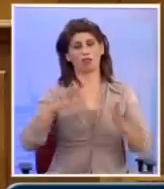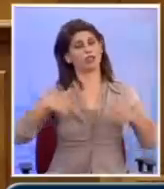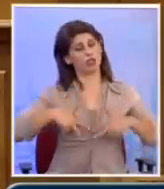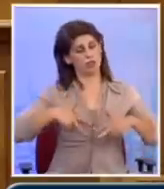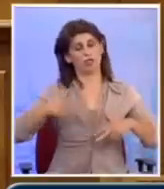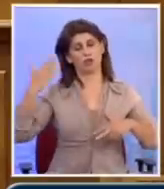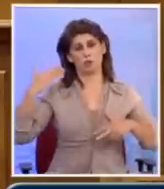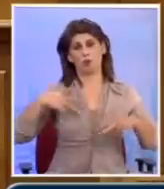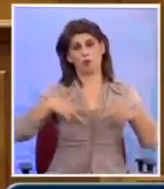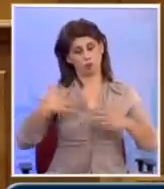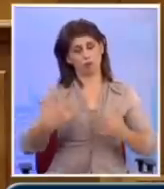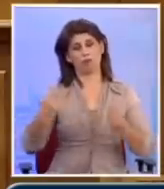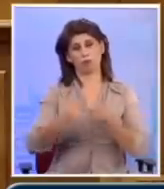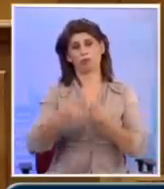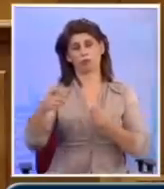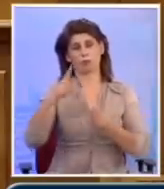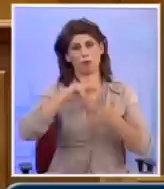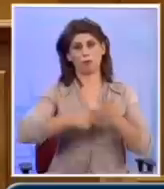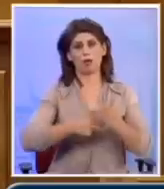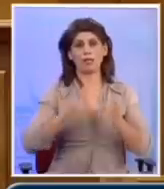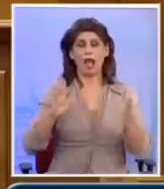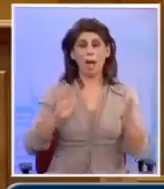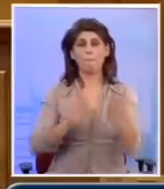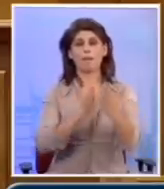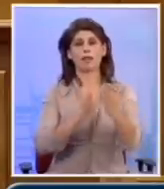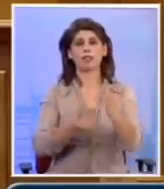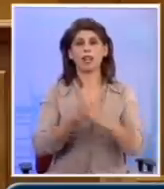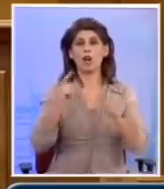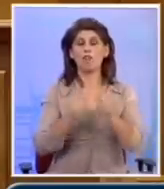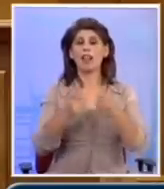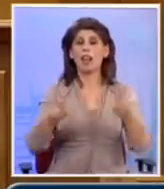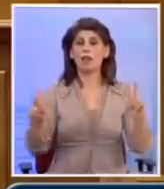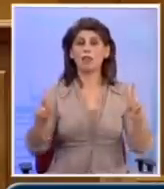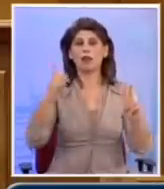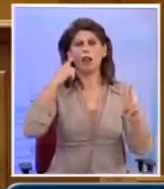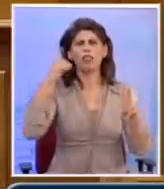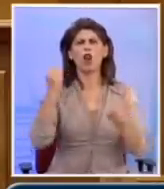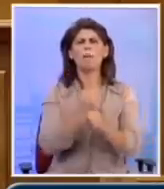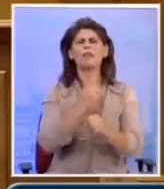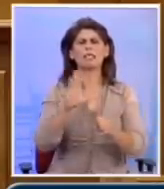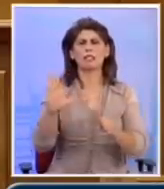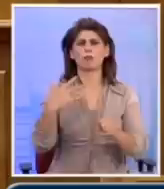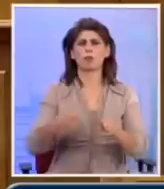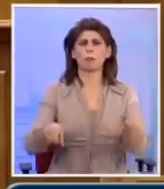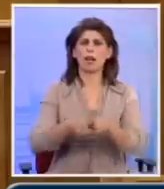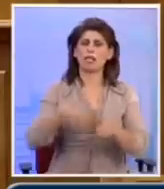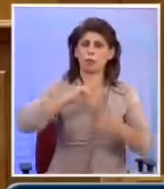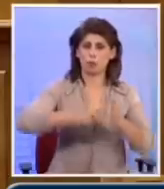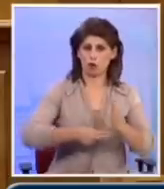κυβερνήσεων. Βρίσκεται, αν θέλετε, απέναντι σε νεοφιλελεύθερες ιδεοληψίες που έφερε μαζί του το